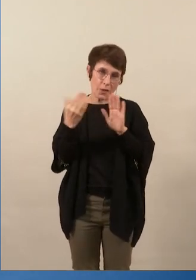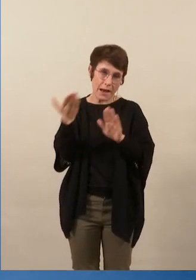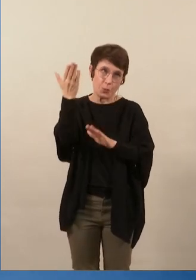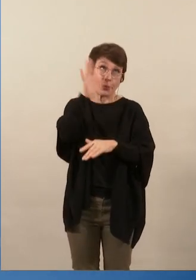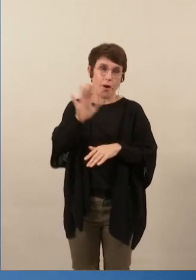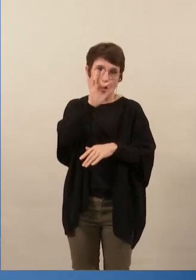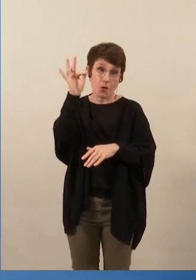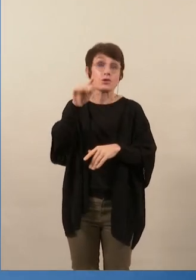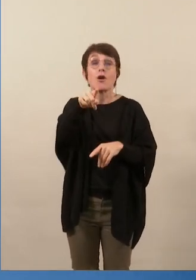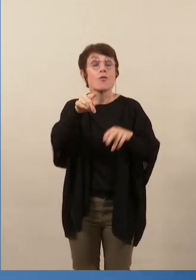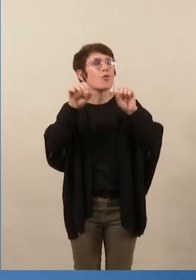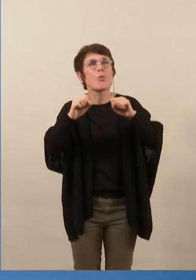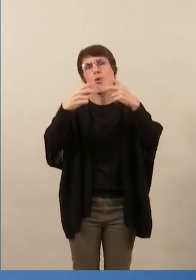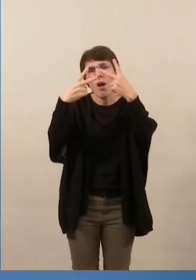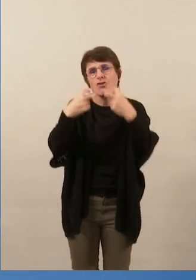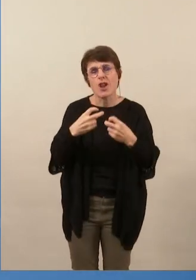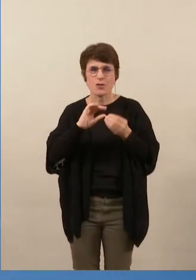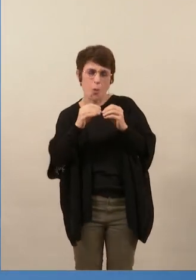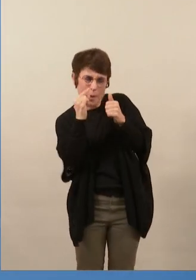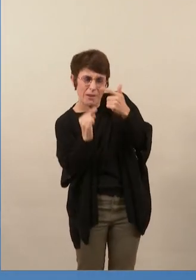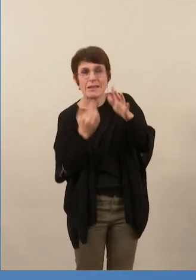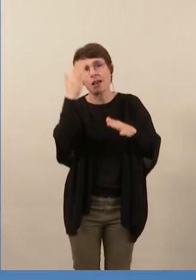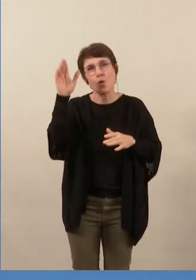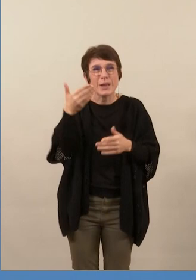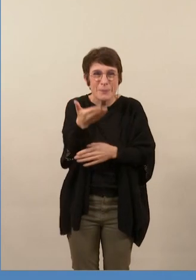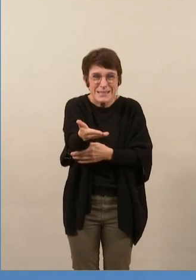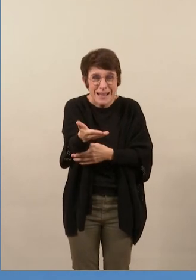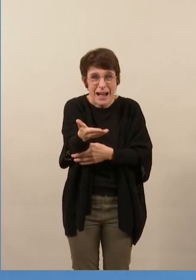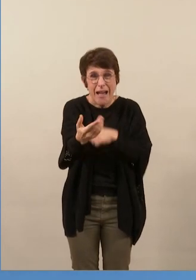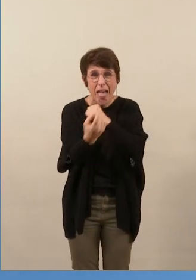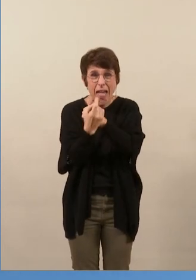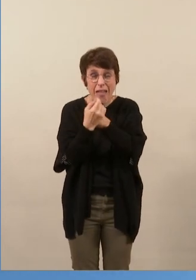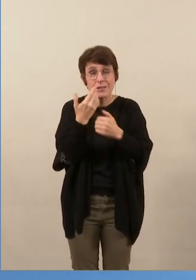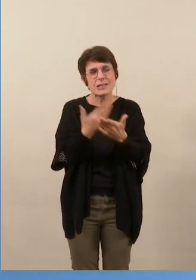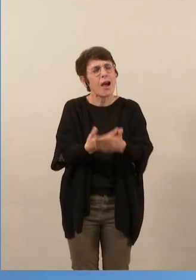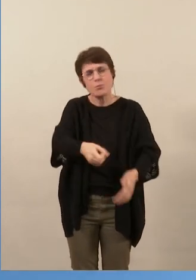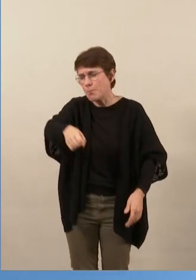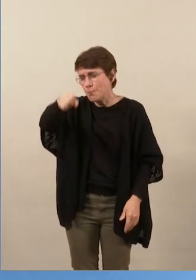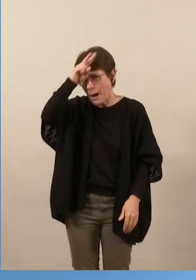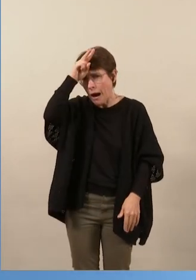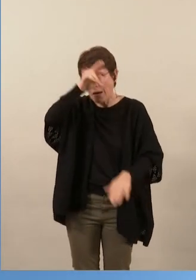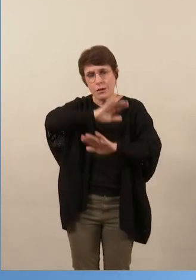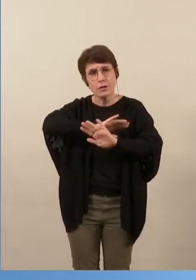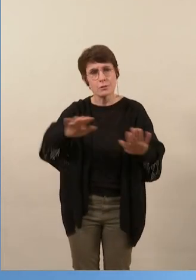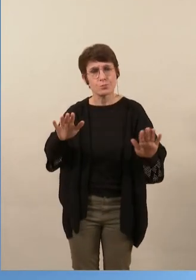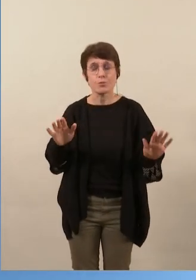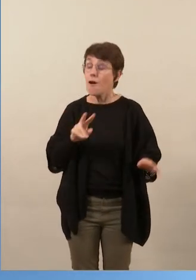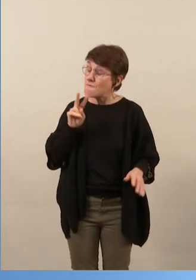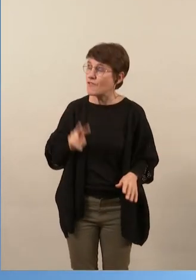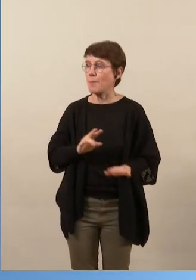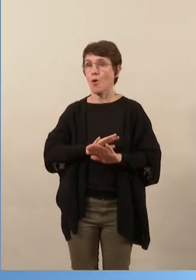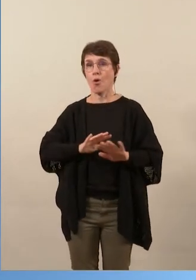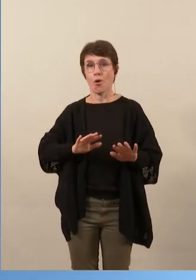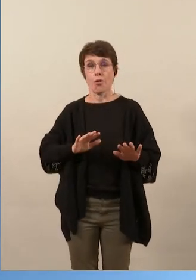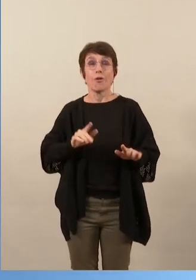chercher d'autres points sur lequels nous avons les divergences plutôt que de faire ces réflexions absolument stupide qui vraiment